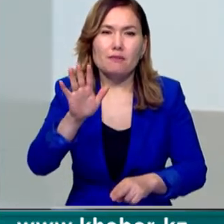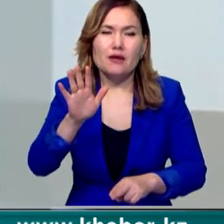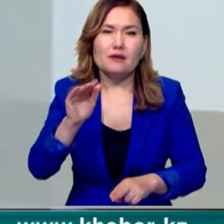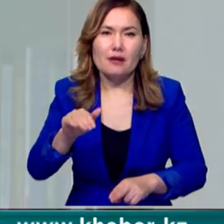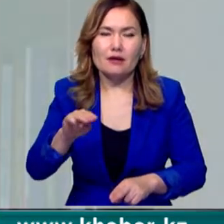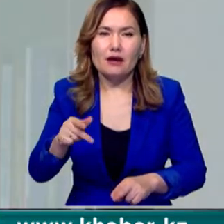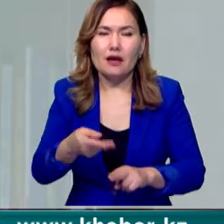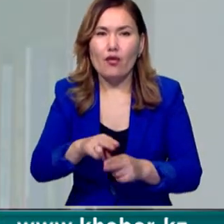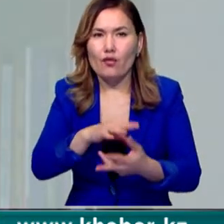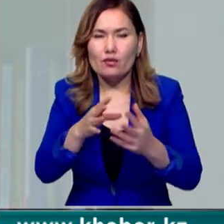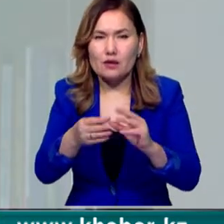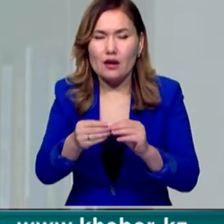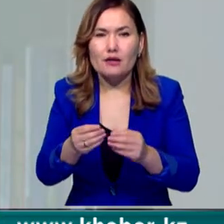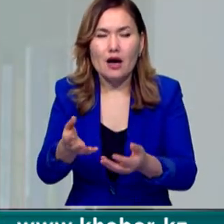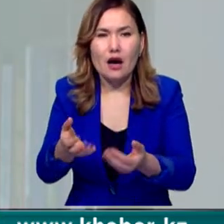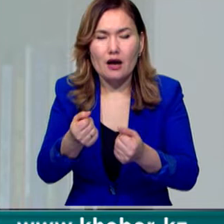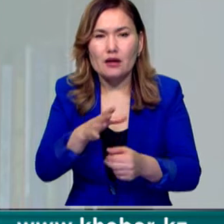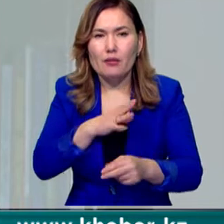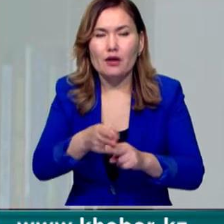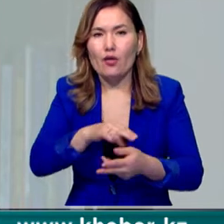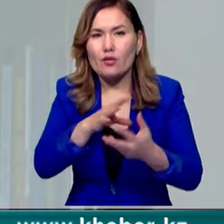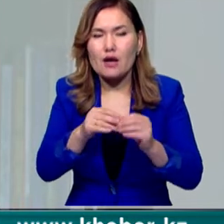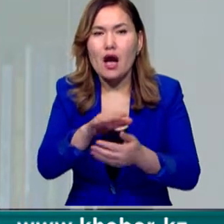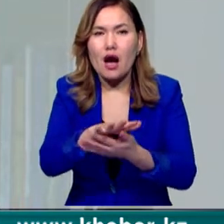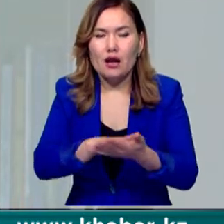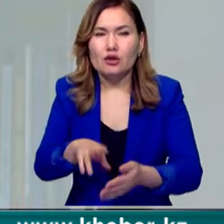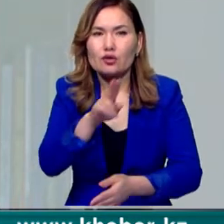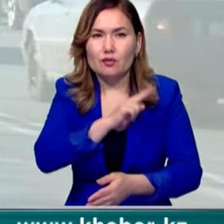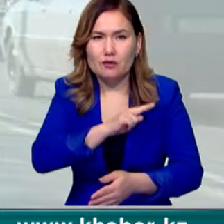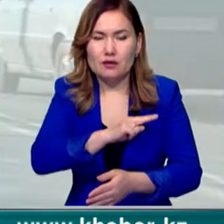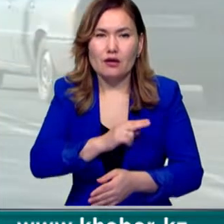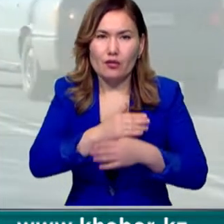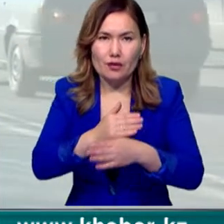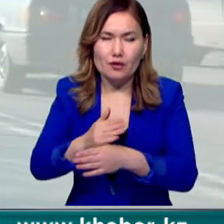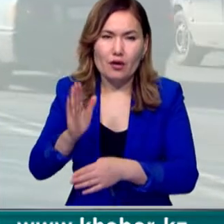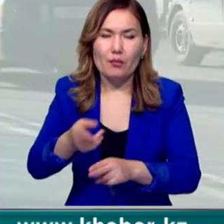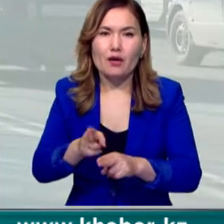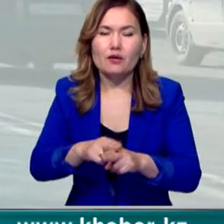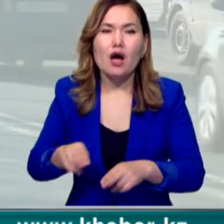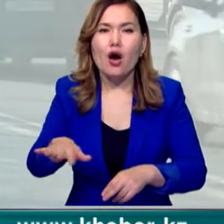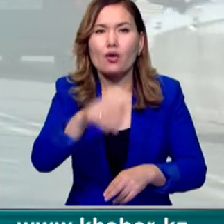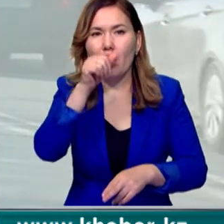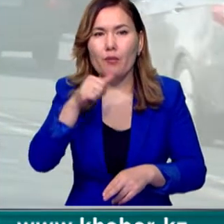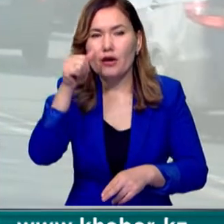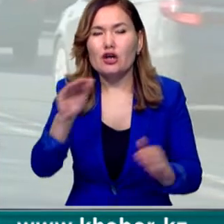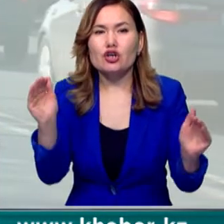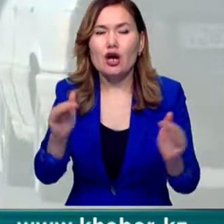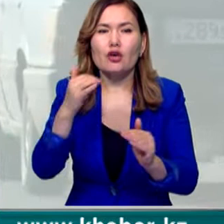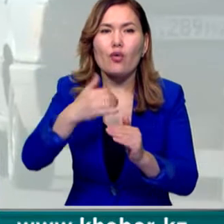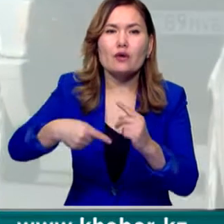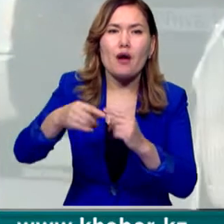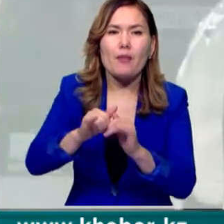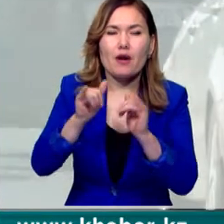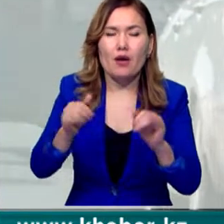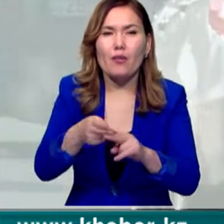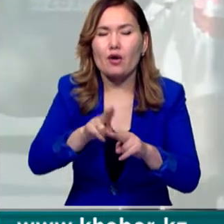кәсіптерін бастап кетті. Осы жұмыстарды біз биылғы жылда ары қарай жалғастыратын боламыз. Бұдан бөлек ауданда өткен жылы шағын және орта бизнес